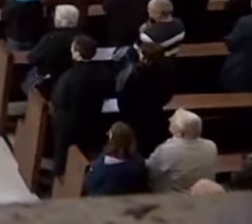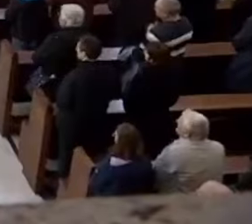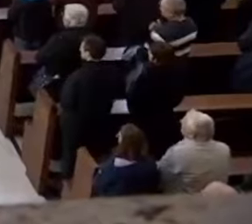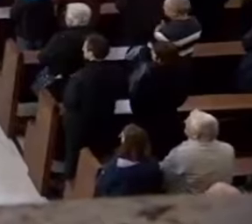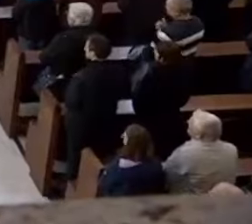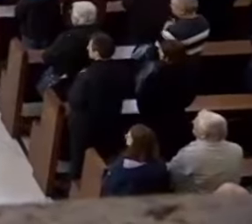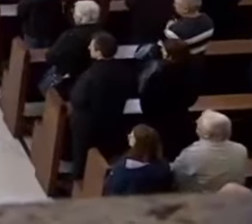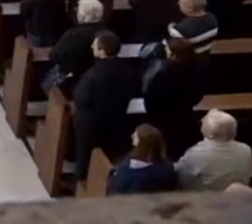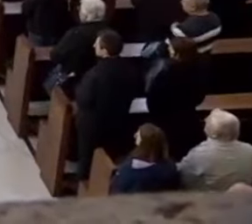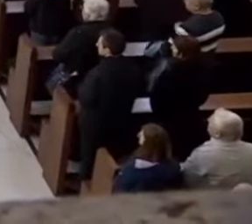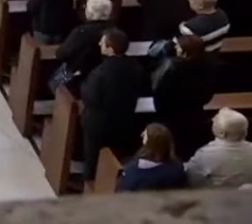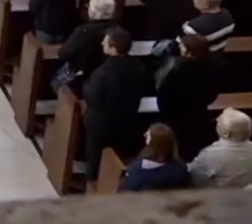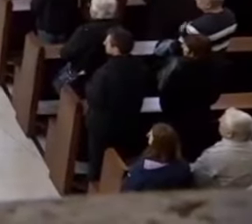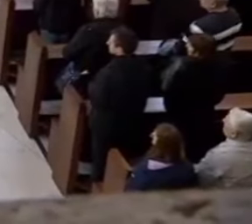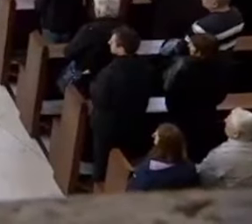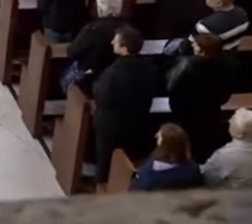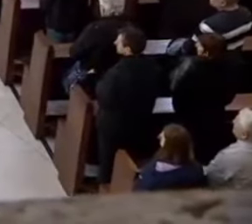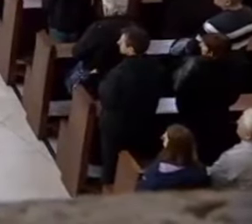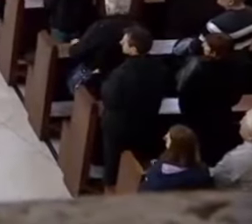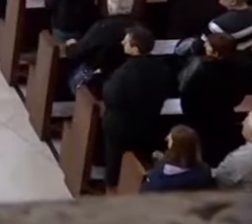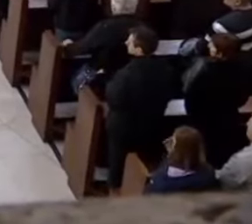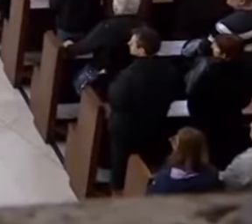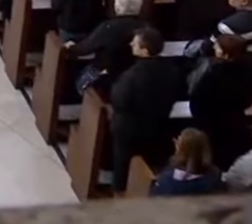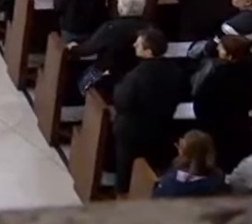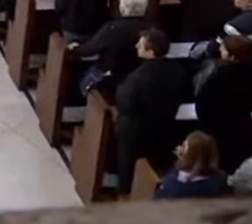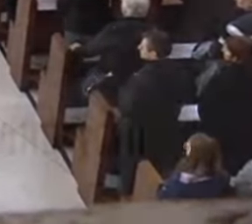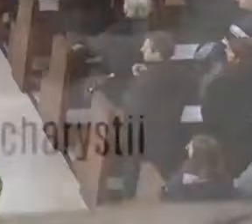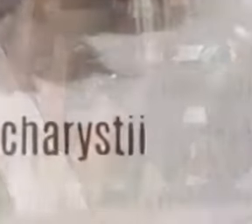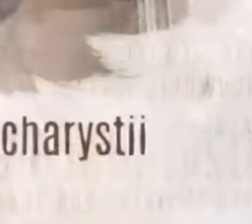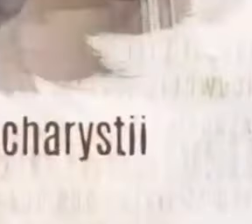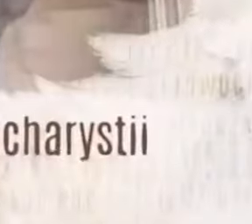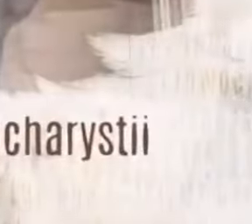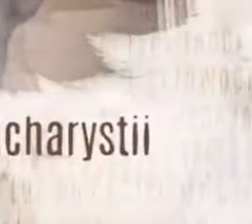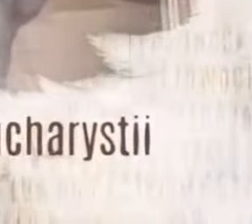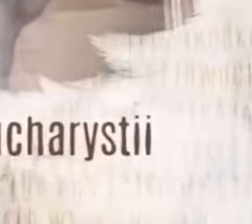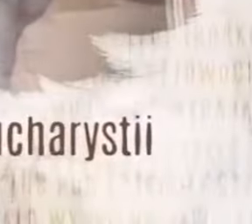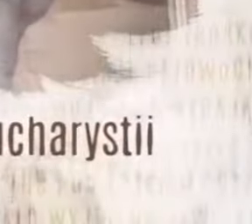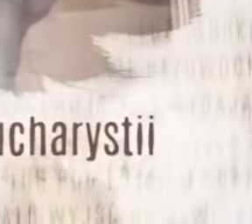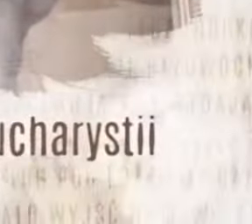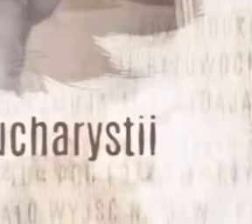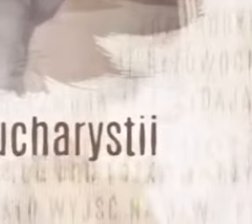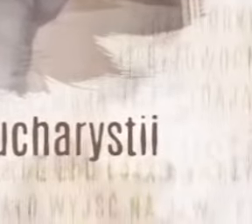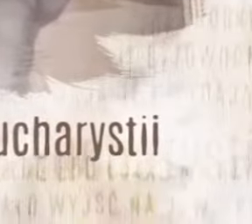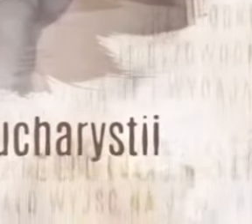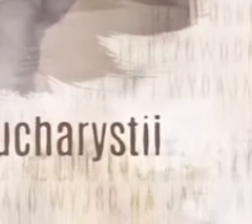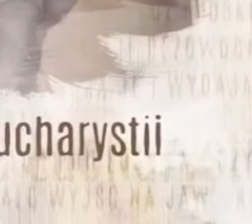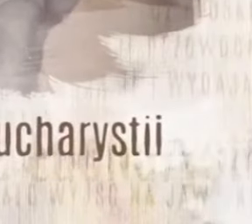krwią swą odkupił lud ch